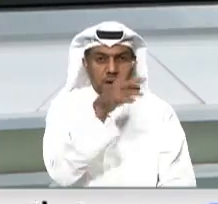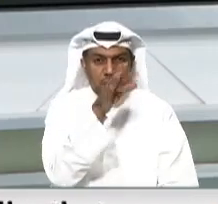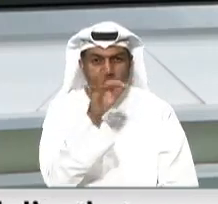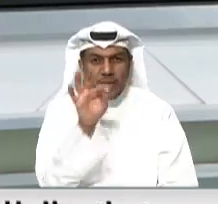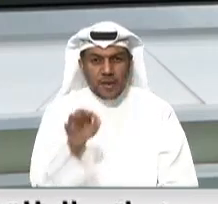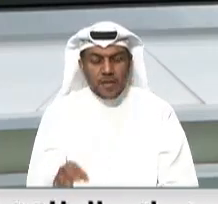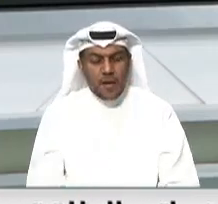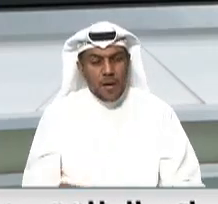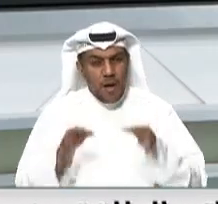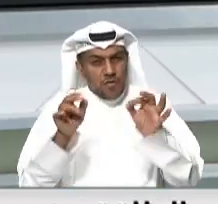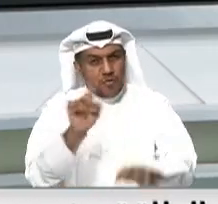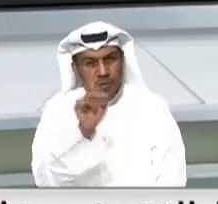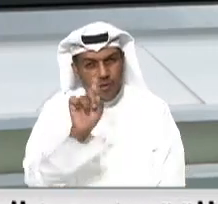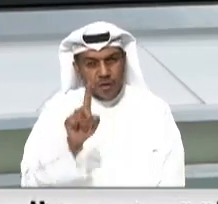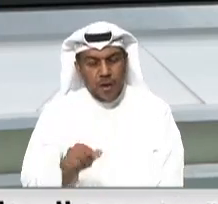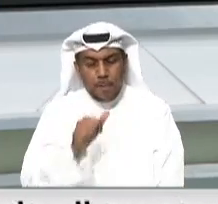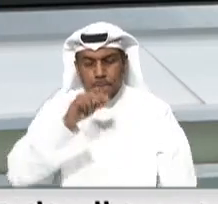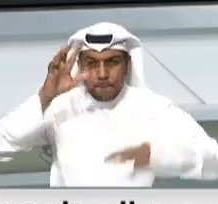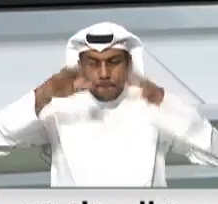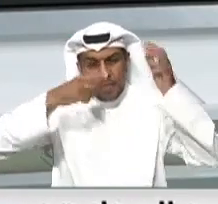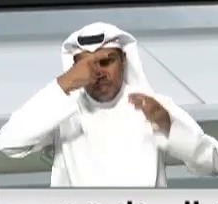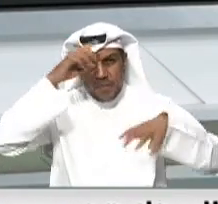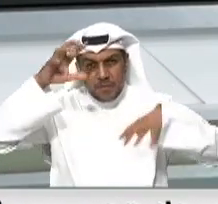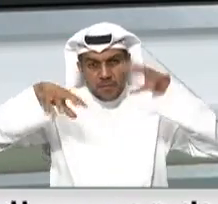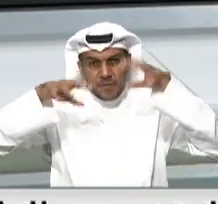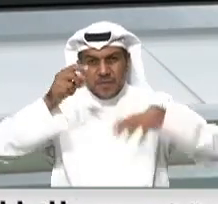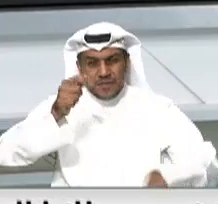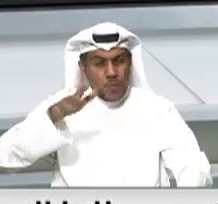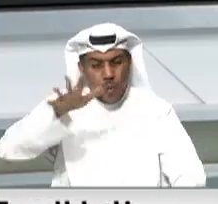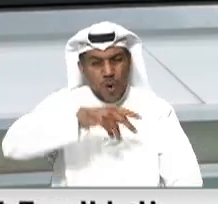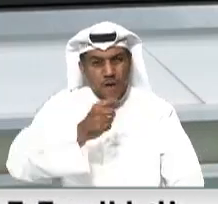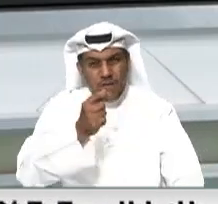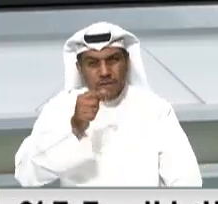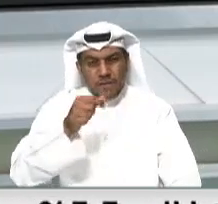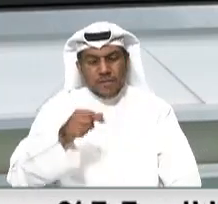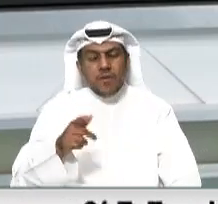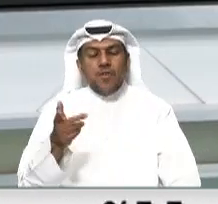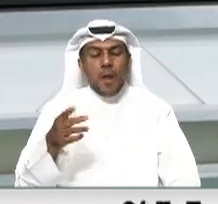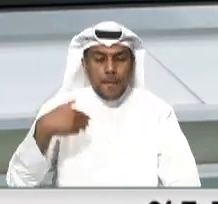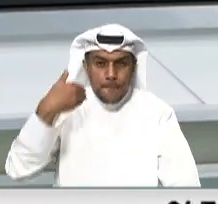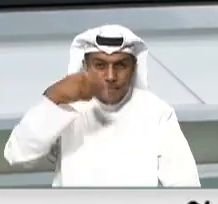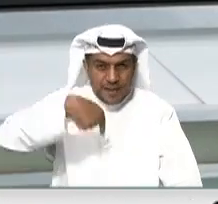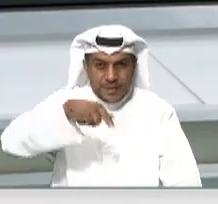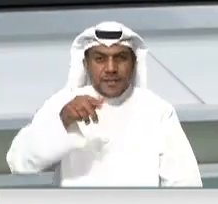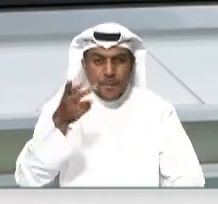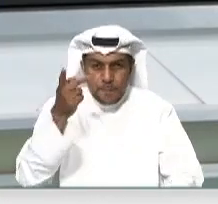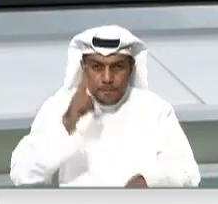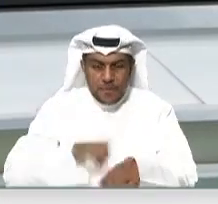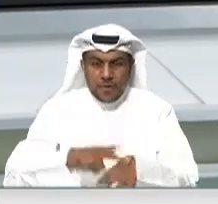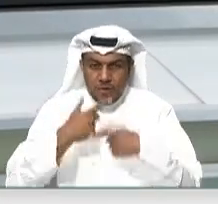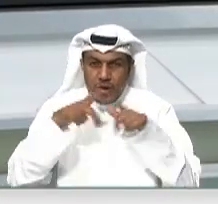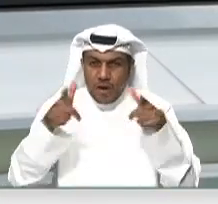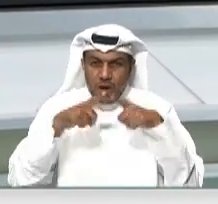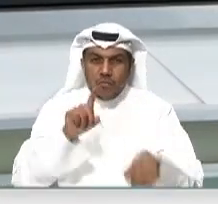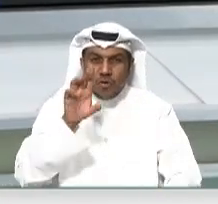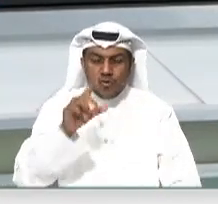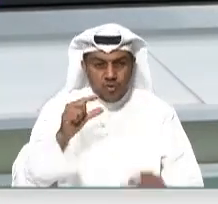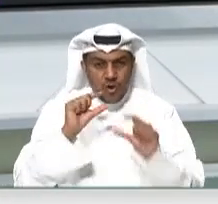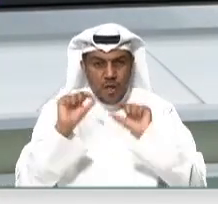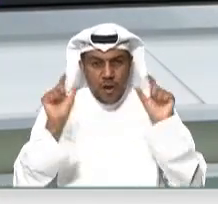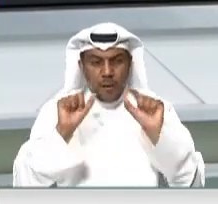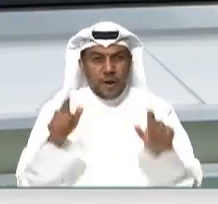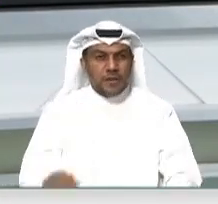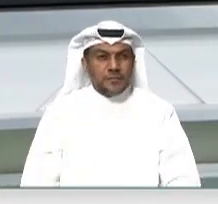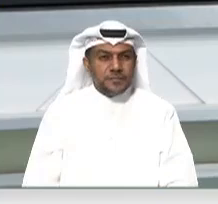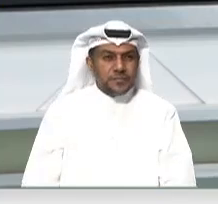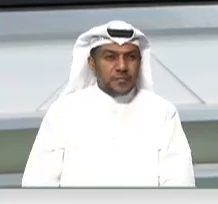اجروا اي نشاط بحري فرص لامطار متفرقه على بعض المناطق راح نوافيكم معلومات اكثر عنها باذن الله في نشراتنا القادمه ثمانيه وثلاثين